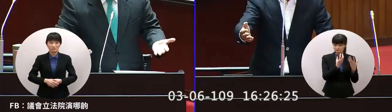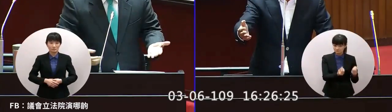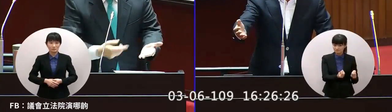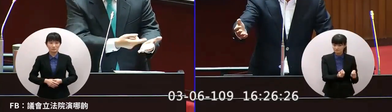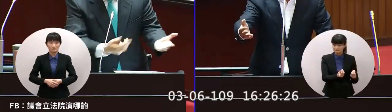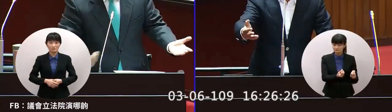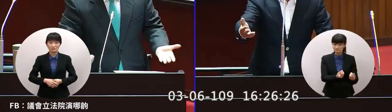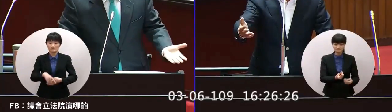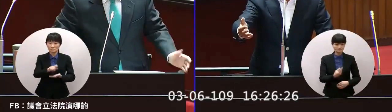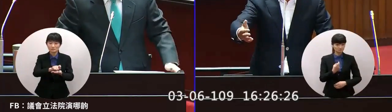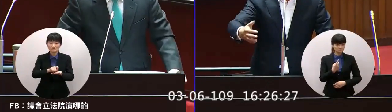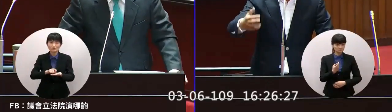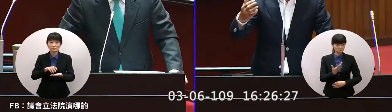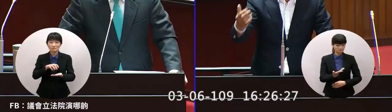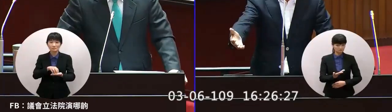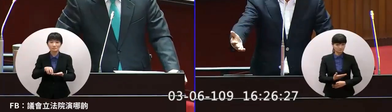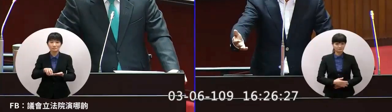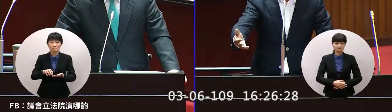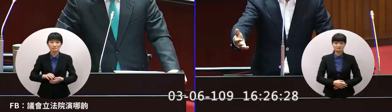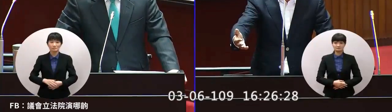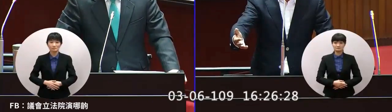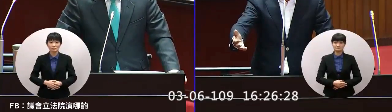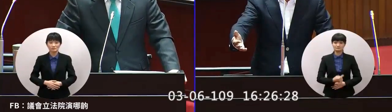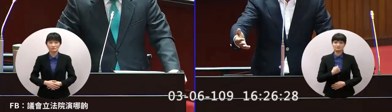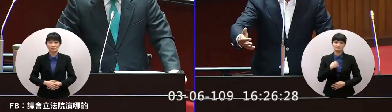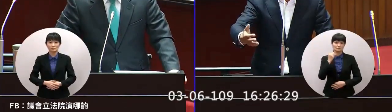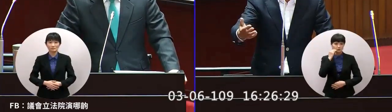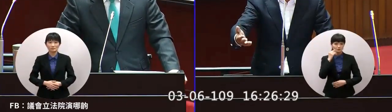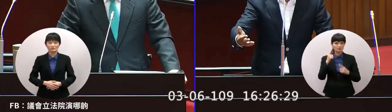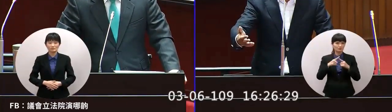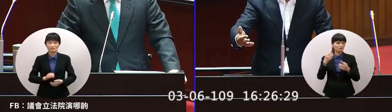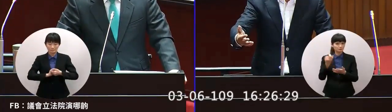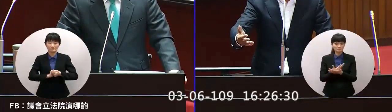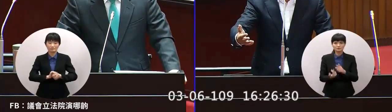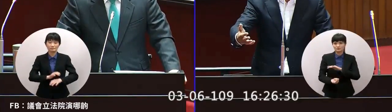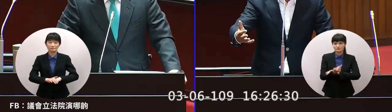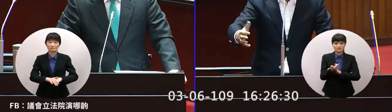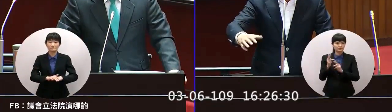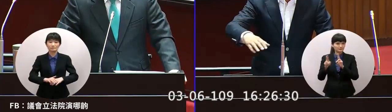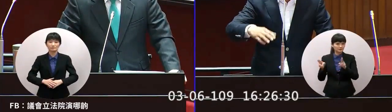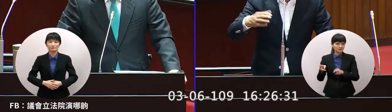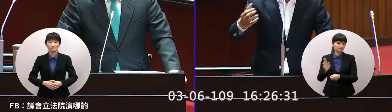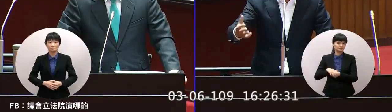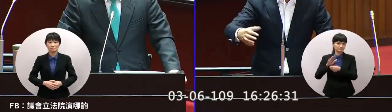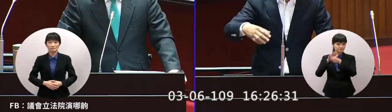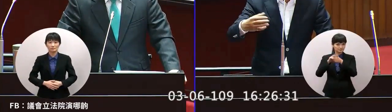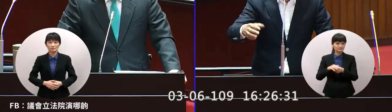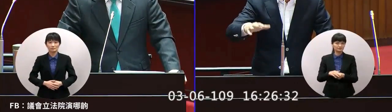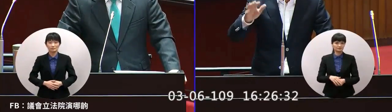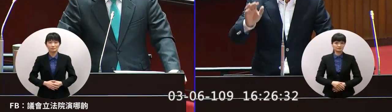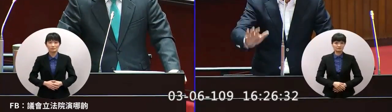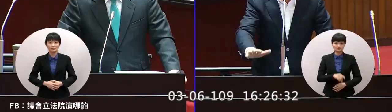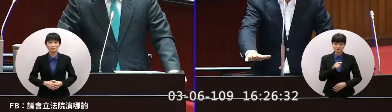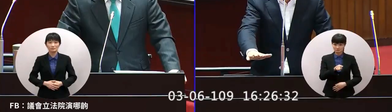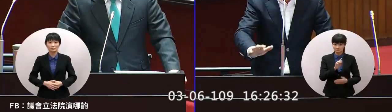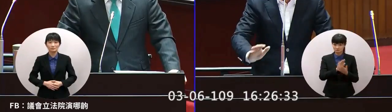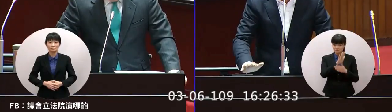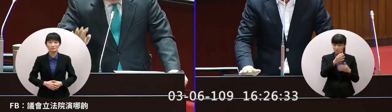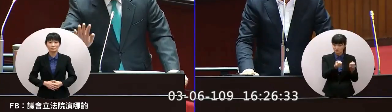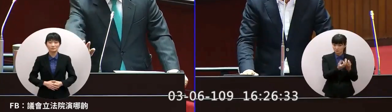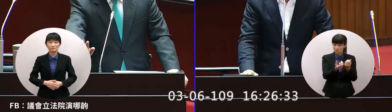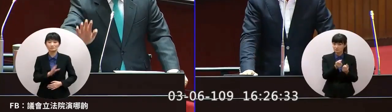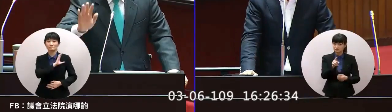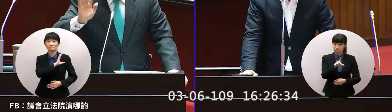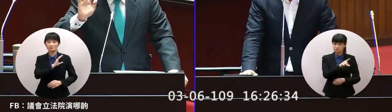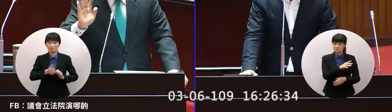底吼。 我是保证，我都话讲啦吼，那减人就赶紧补人吼。是。我感觉呢，会加这个代志，美国发生的几率，感觉最低